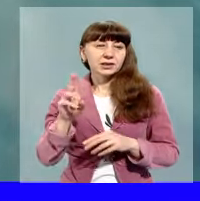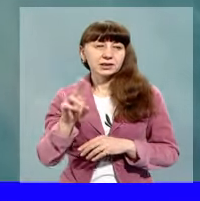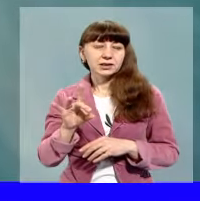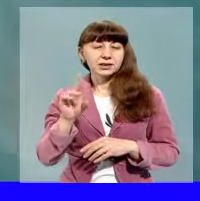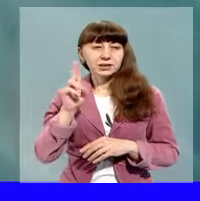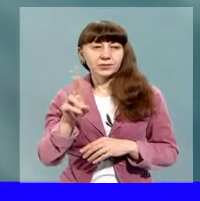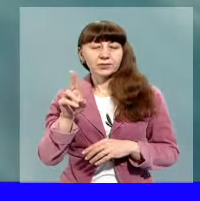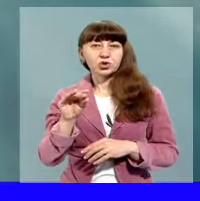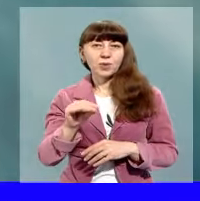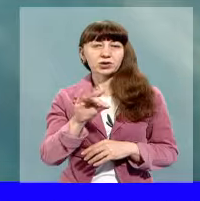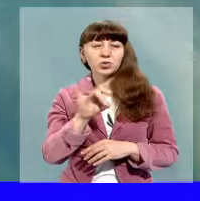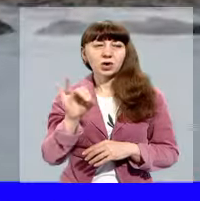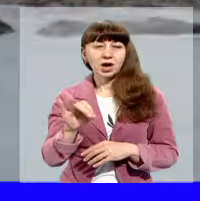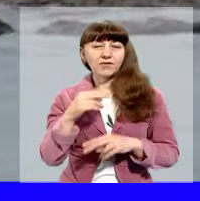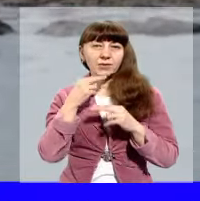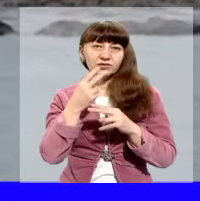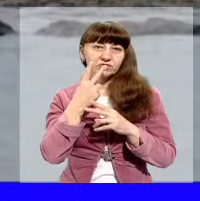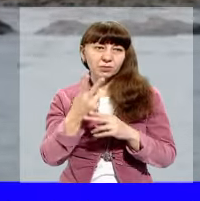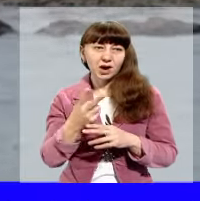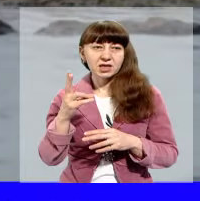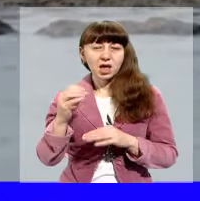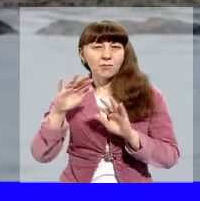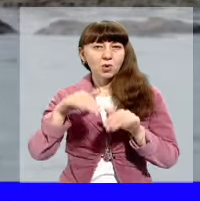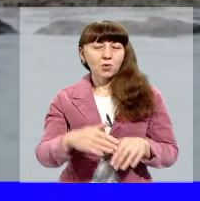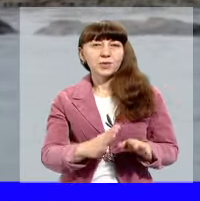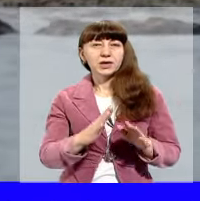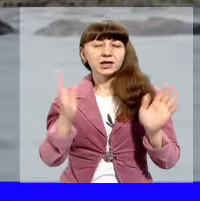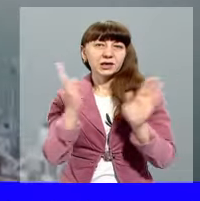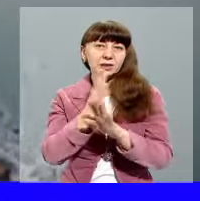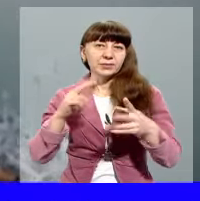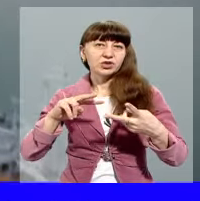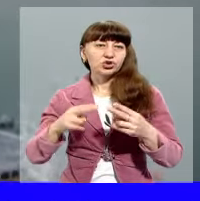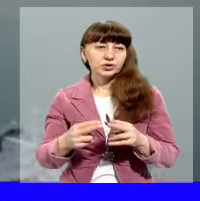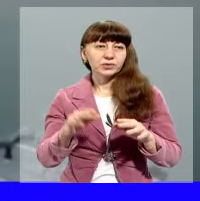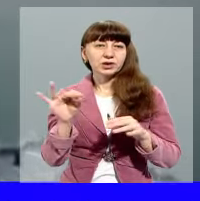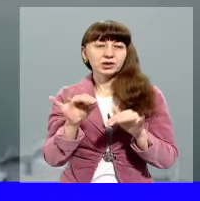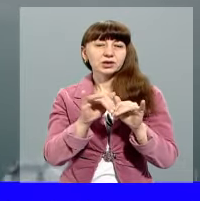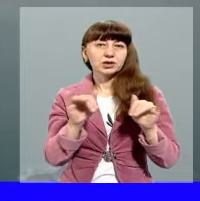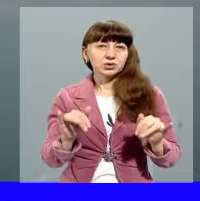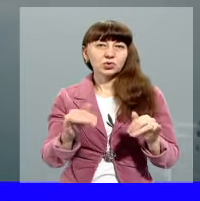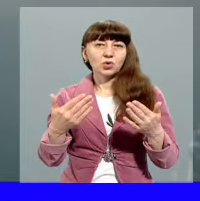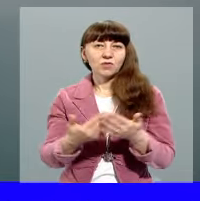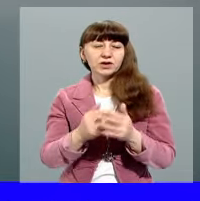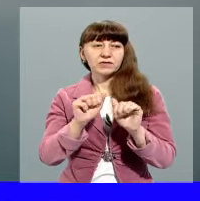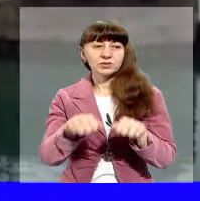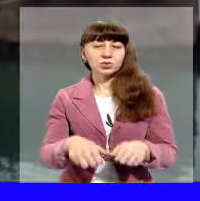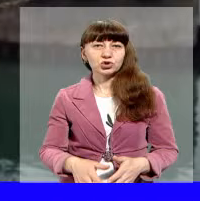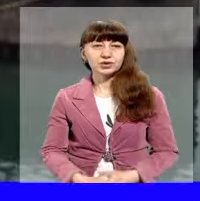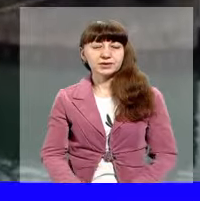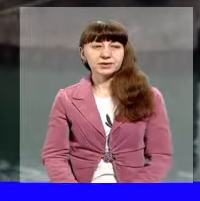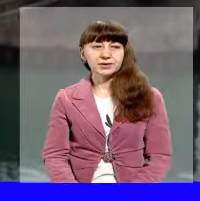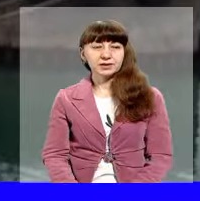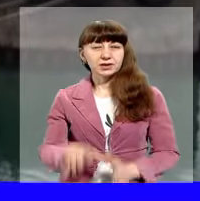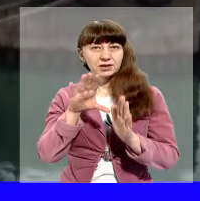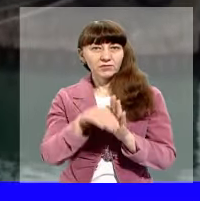жағдайы, климаттық өзгеріс және жаңа қуат көздерін дамыту мен осы бағыттарда бірлесе әрекет ету жайына тоқталды. Бастысы, Қазақ